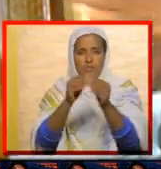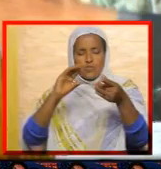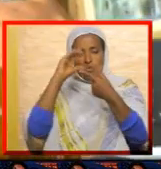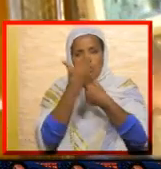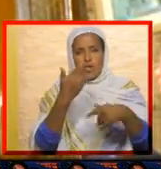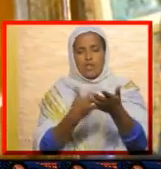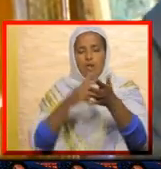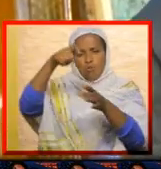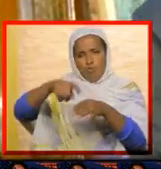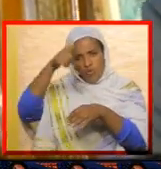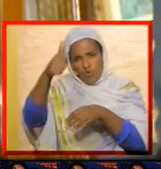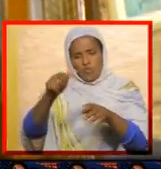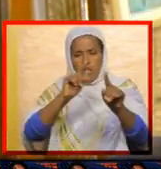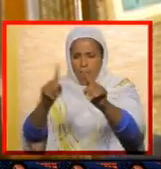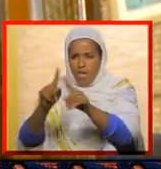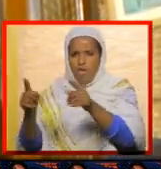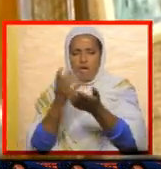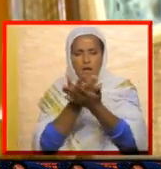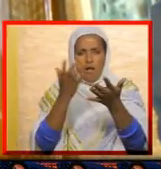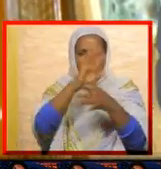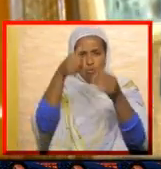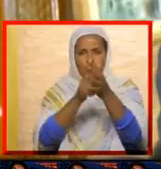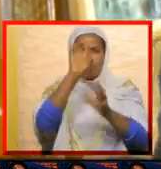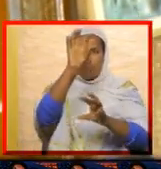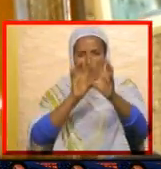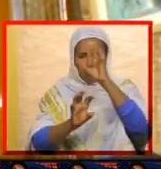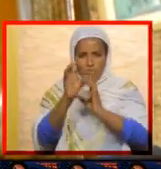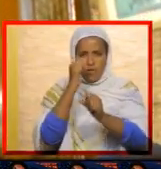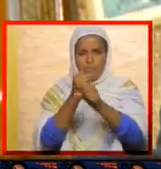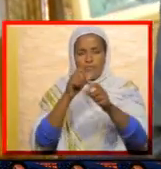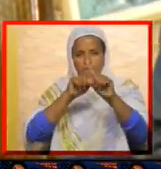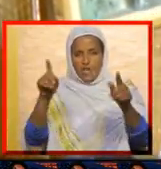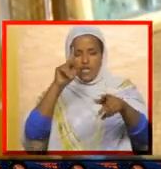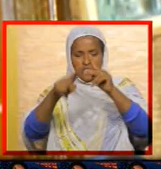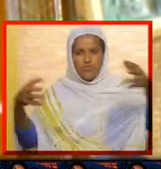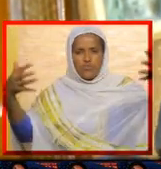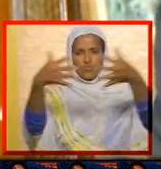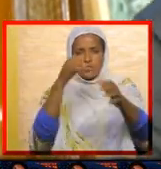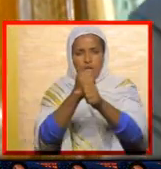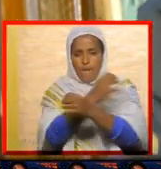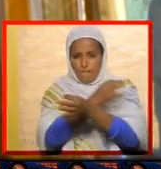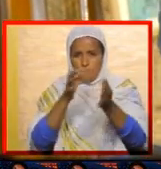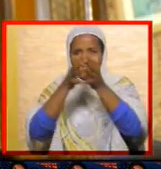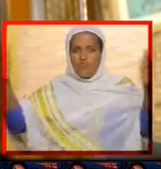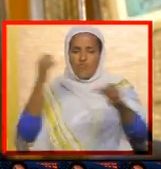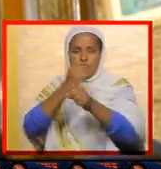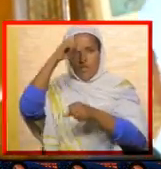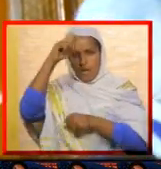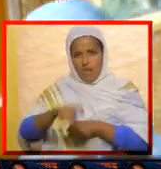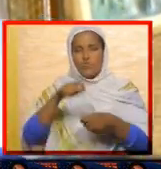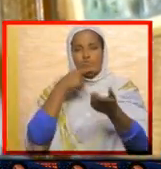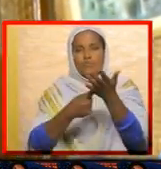አቀፉ ቅድም አርክቴክቱ እንደቀረበው ከእርዳታ ሰጪ ድርጅቶችም ከቤተ ክህነትም ከመንግስትም ከቱሪዝም ሚኒስቴር